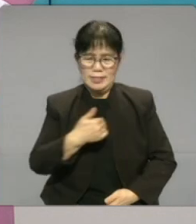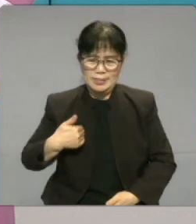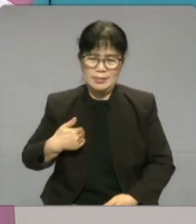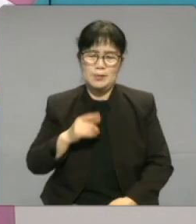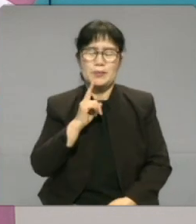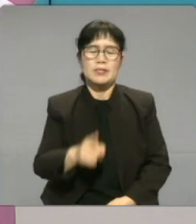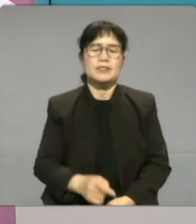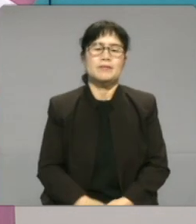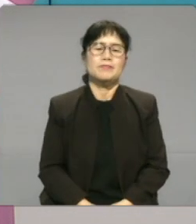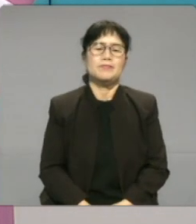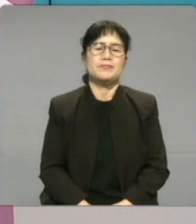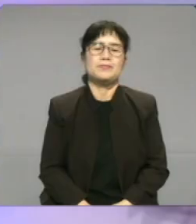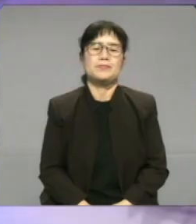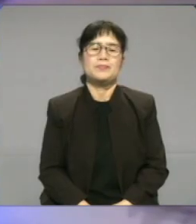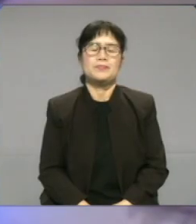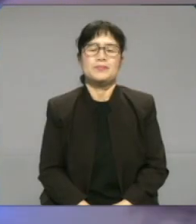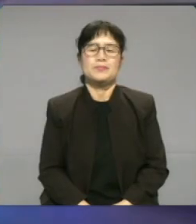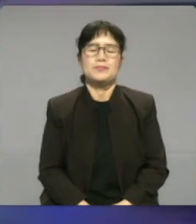갈태훈 기자입니다.